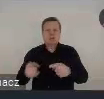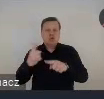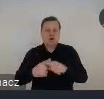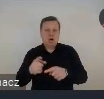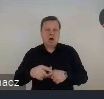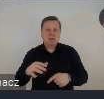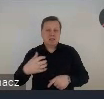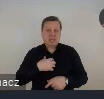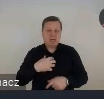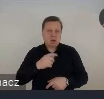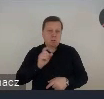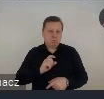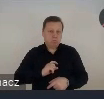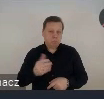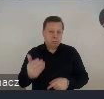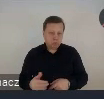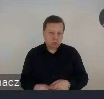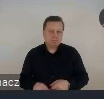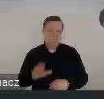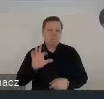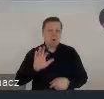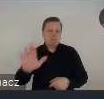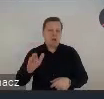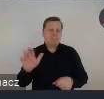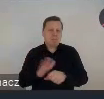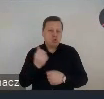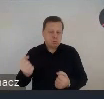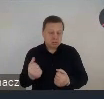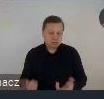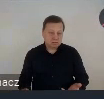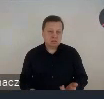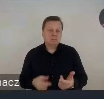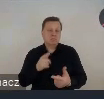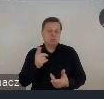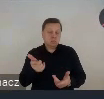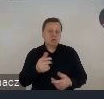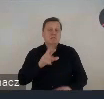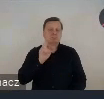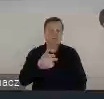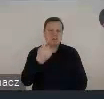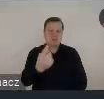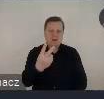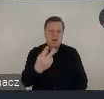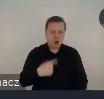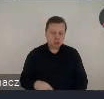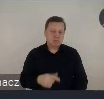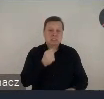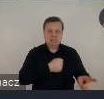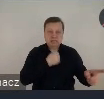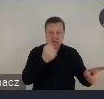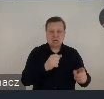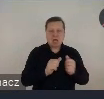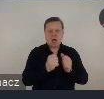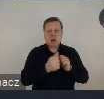biura cechu w zakresie udzielonego mu pełnomocnictwa. Czyli znowu dwie osoby, jedną może być starszy albo